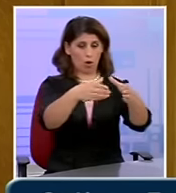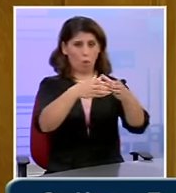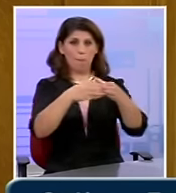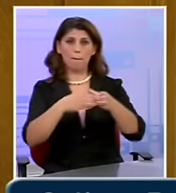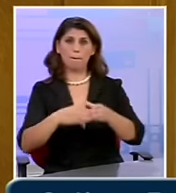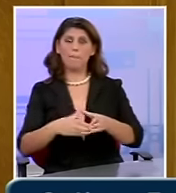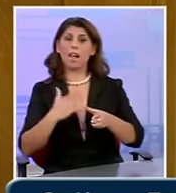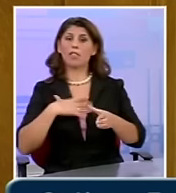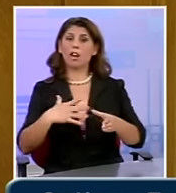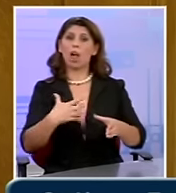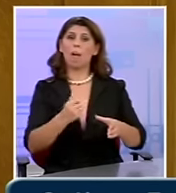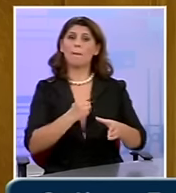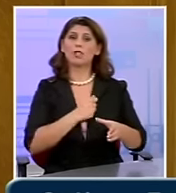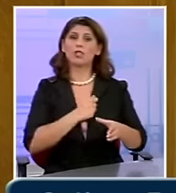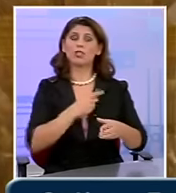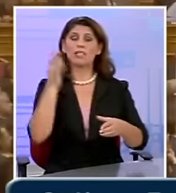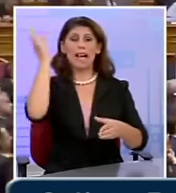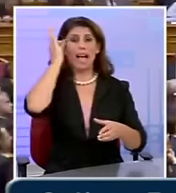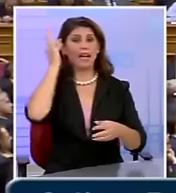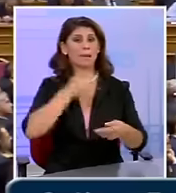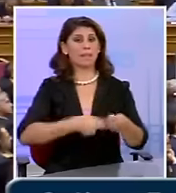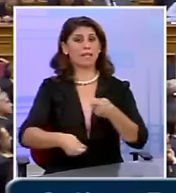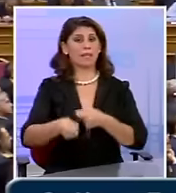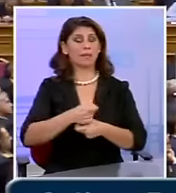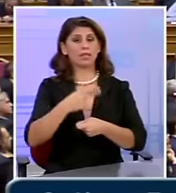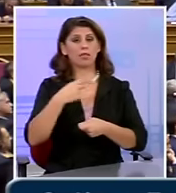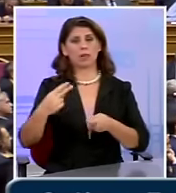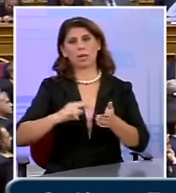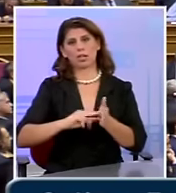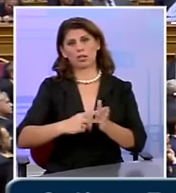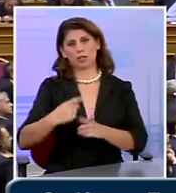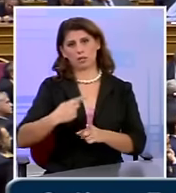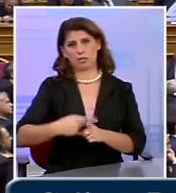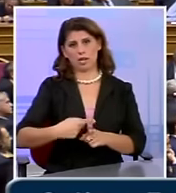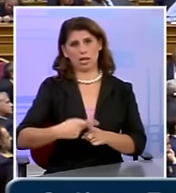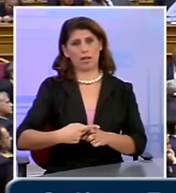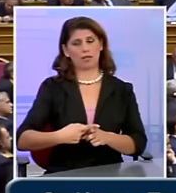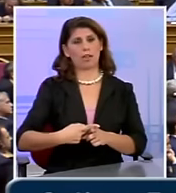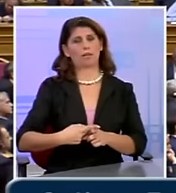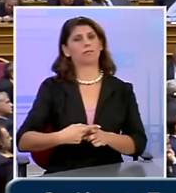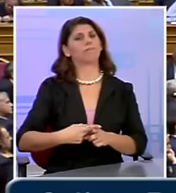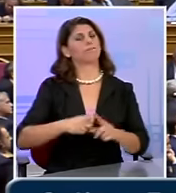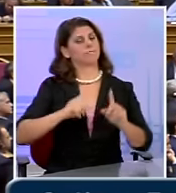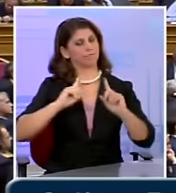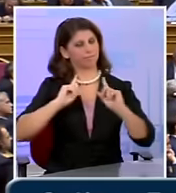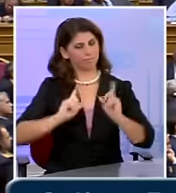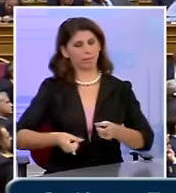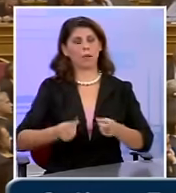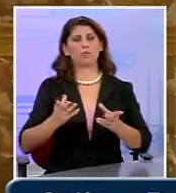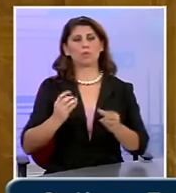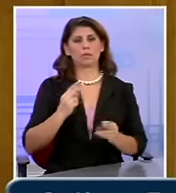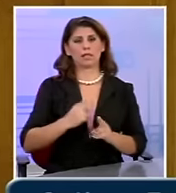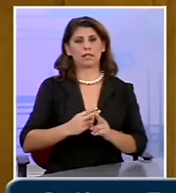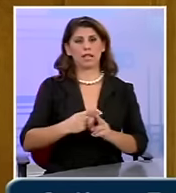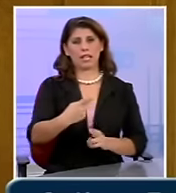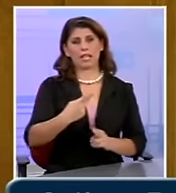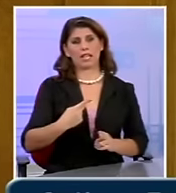οι Γάλλοι επιχειρηματίες στην οικονομία της Ελλάδας και να πάρουν χρήσιμες αποφάσεις για τις δύο χώρες μας.